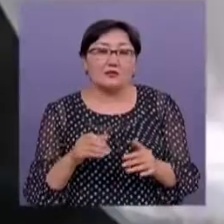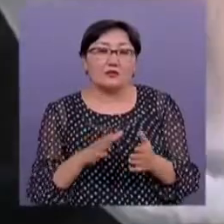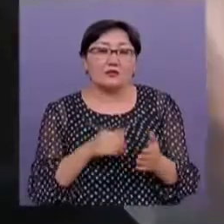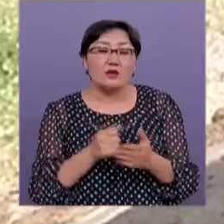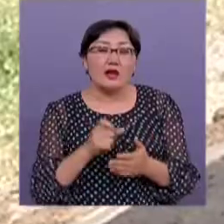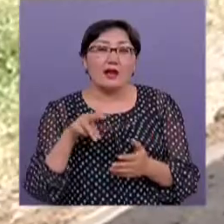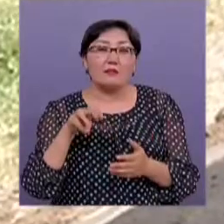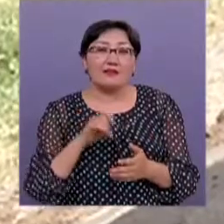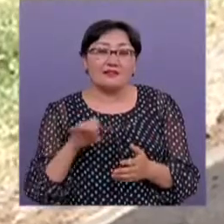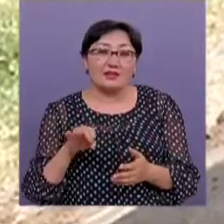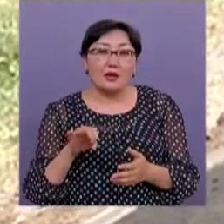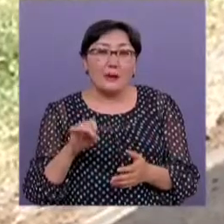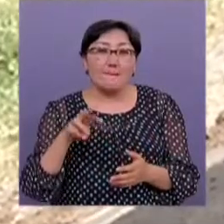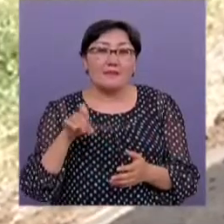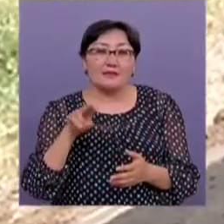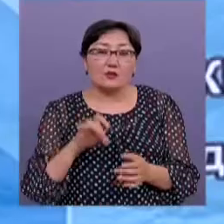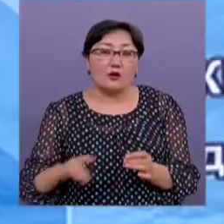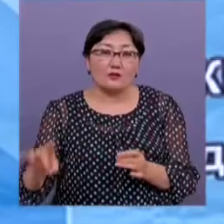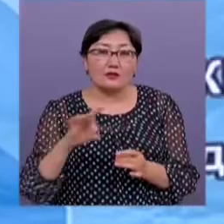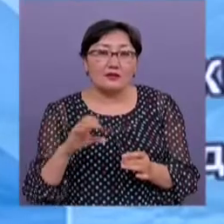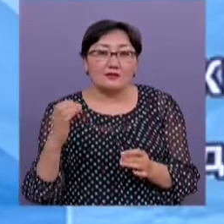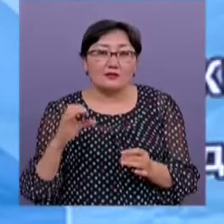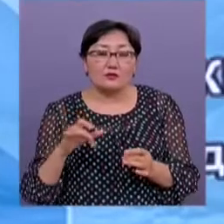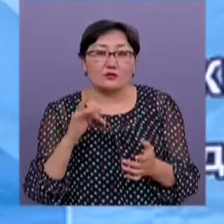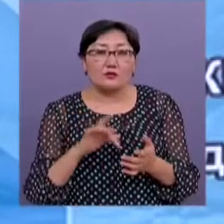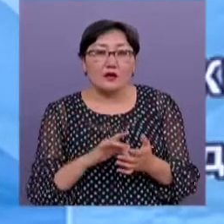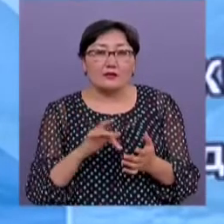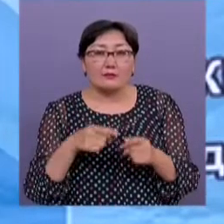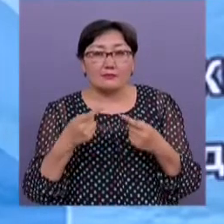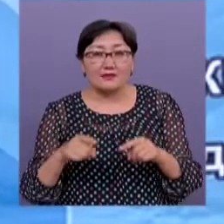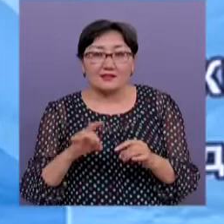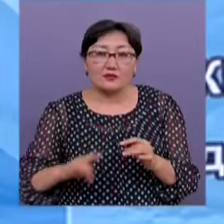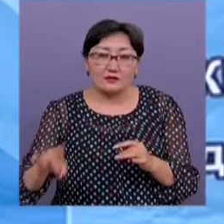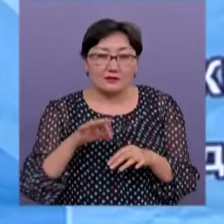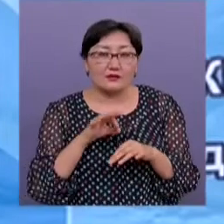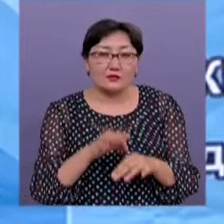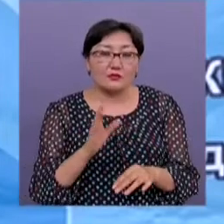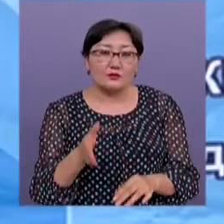дейін Алмалы және Медеу ауданында өтсе, қыркүйекте қаланың басқа да аудандары қамтылады.